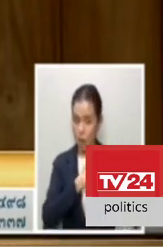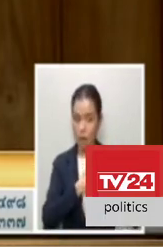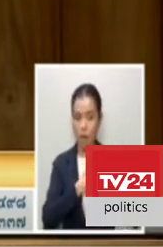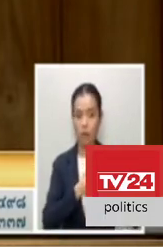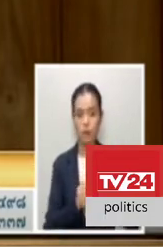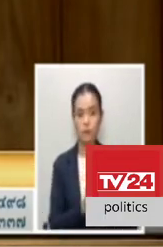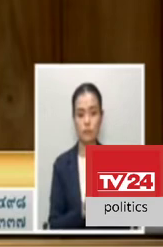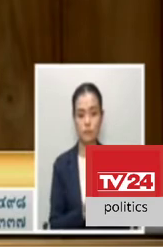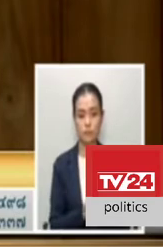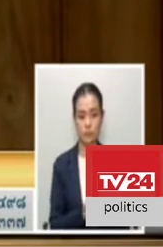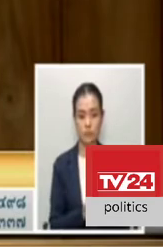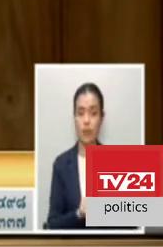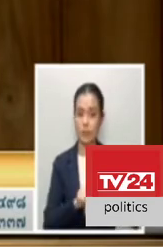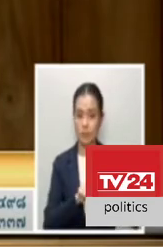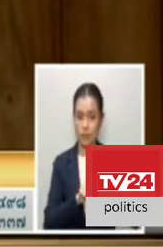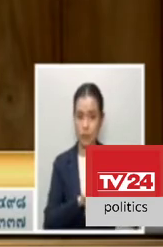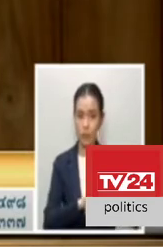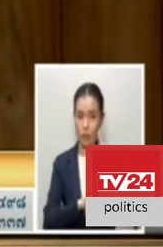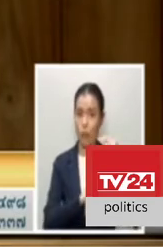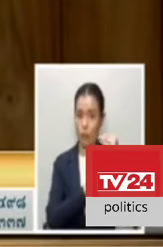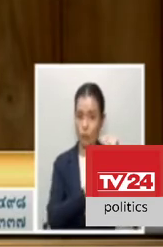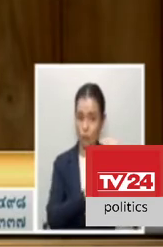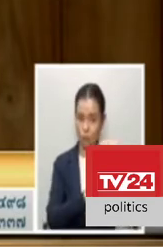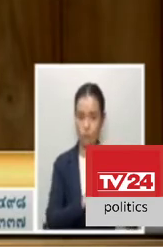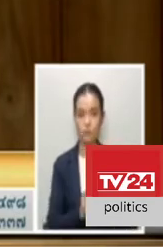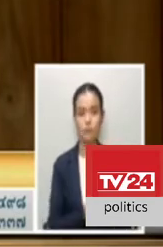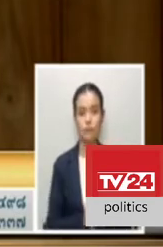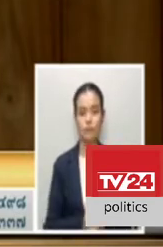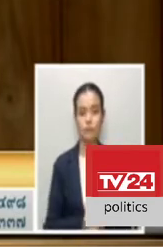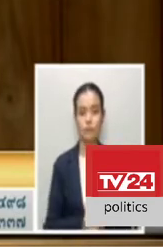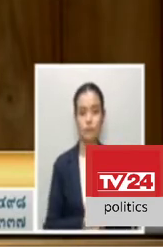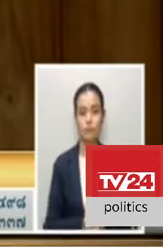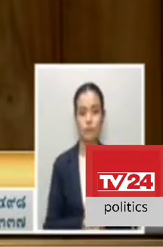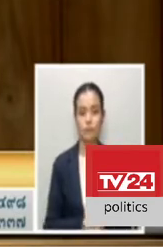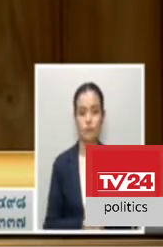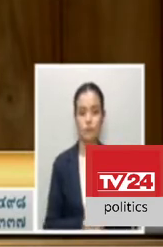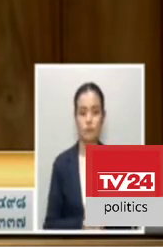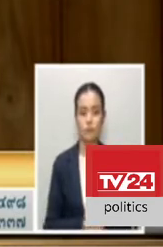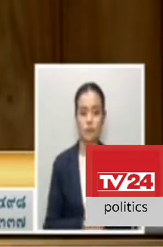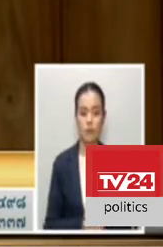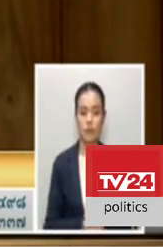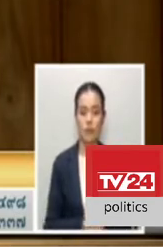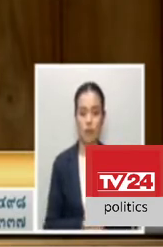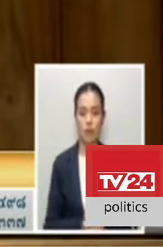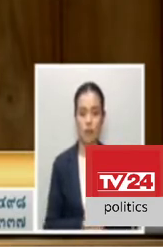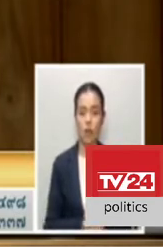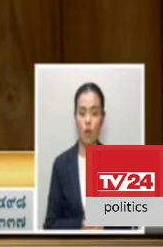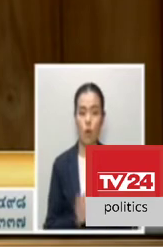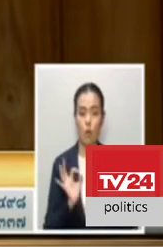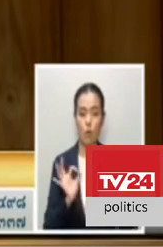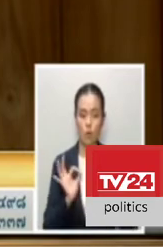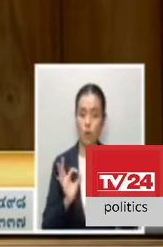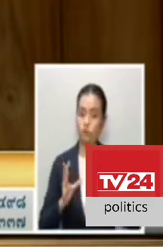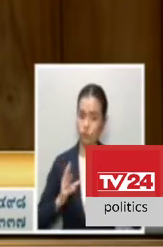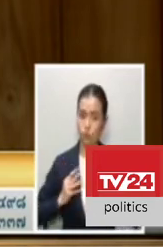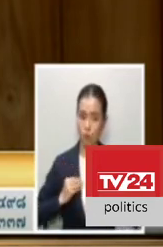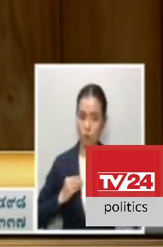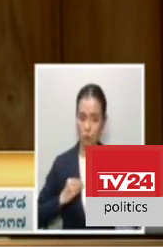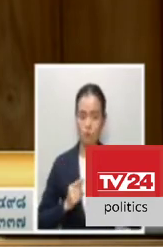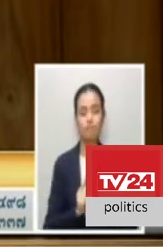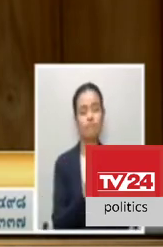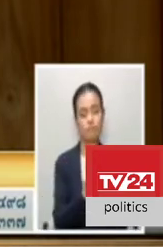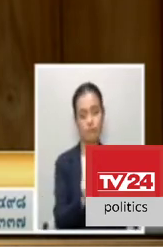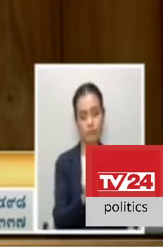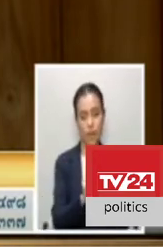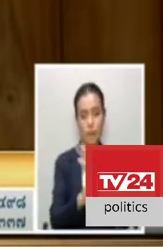ที่มีการกำหนดไว้6เดือนทางวิลเบอร์รอสก็ดีโอไบรอันก็ดีก็รับเพราะว่าก็เป็นตามนั้นนะฮะ